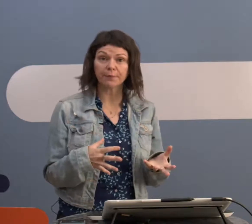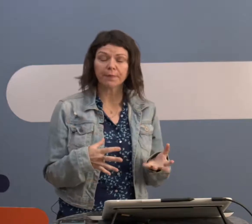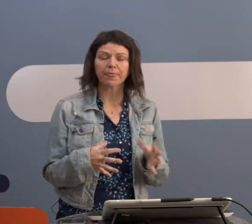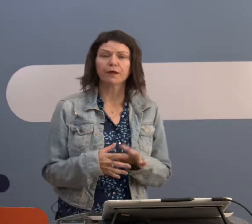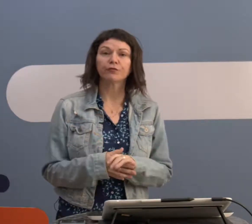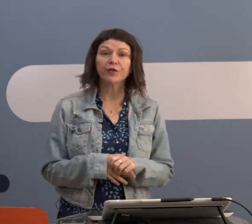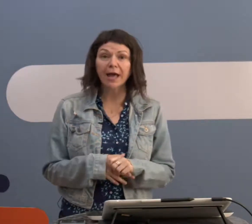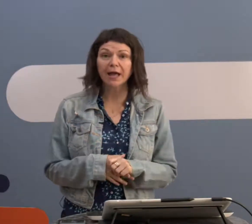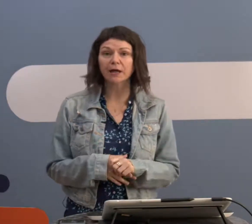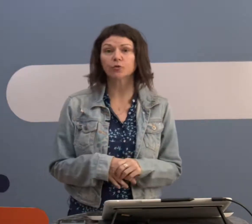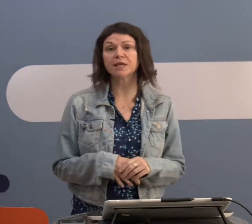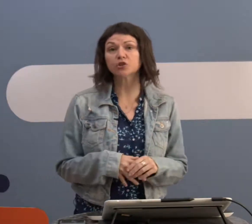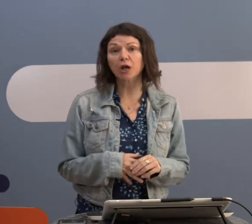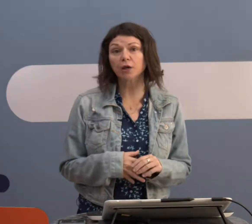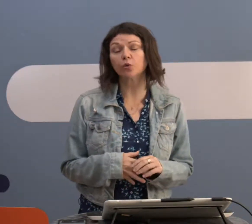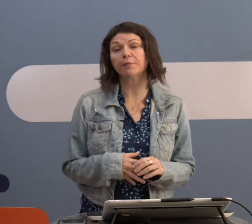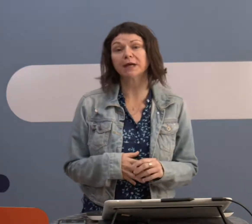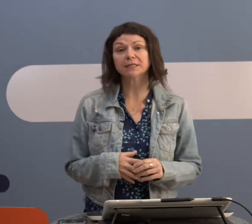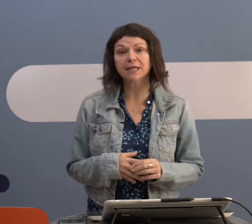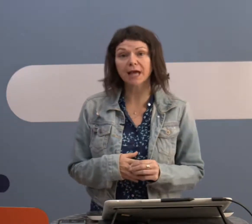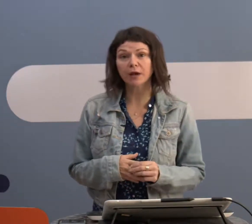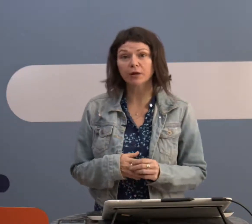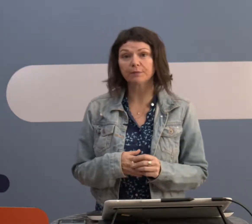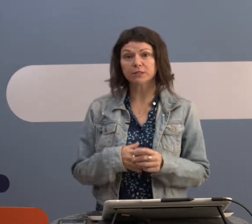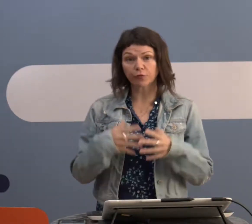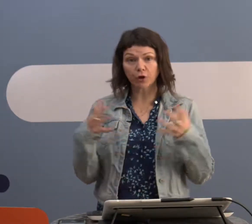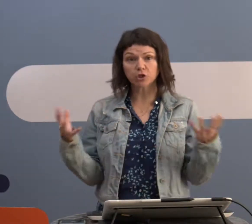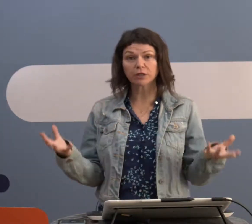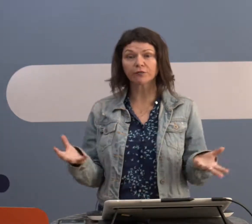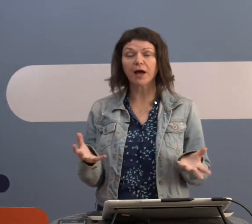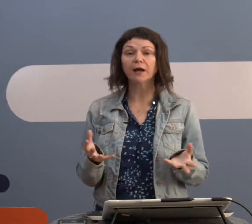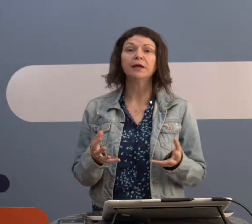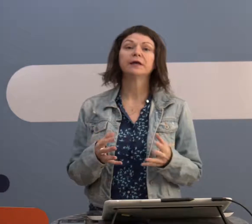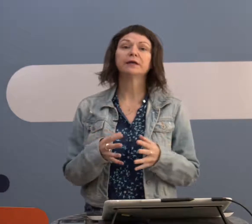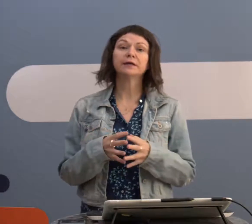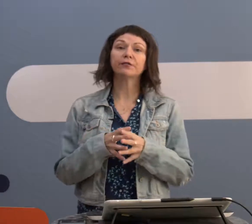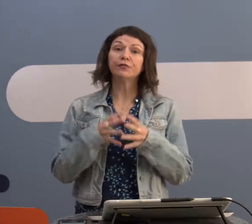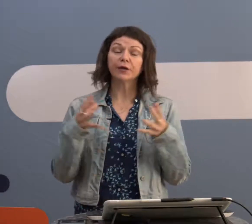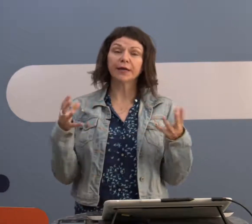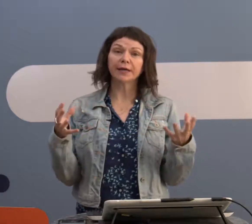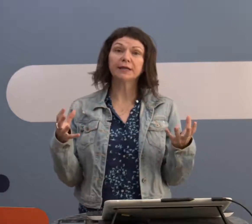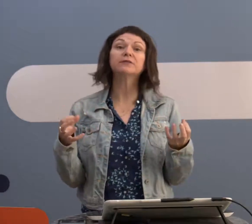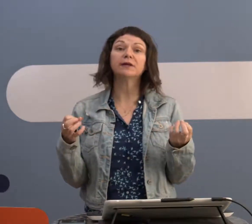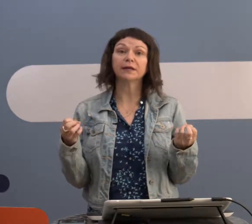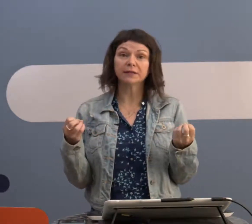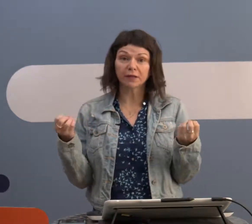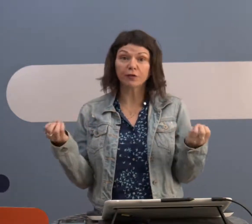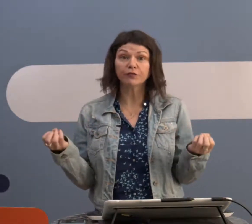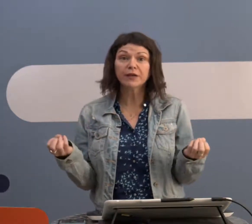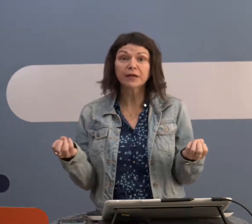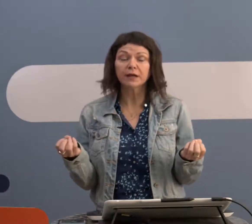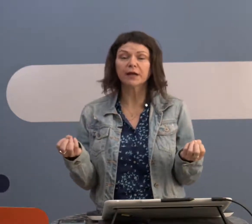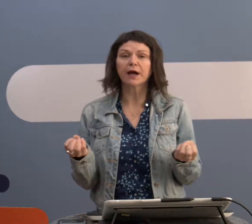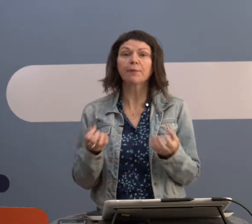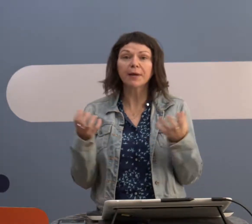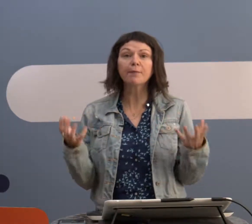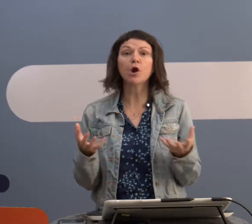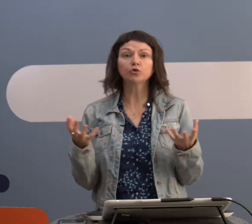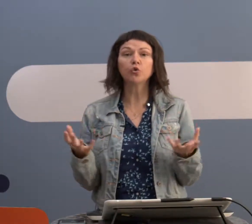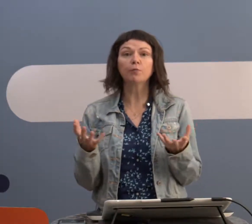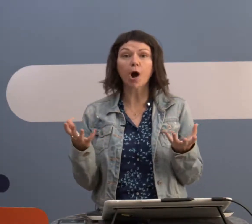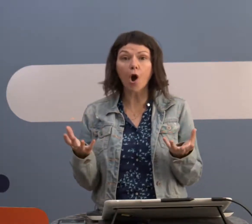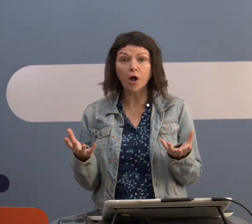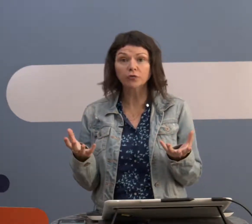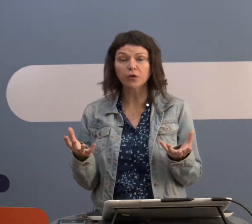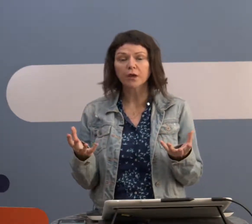אדם, והנושא שלנו למעשה היא בסופו של דבר, אני אביא הרבה